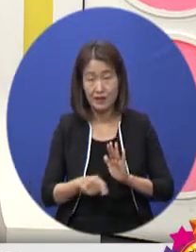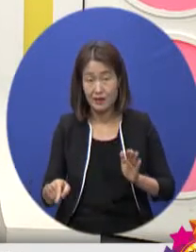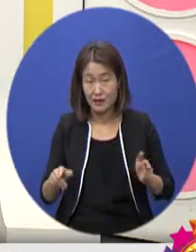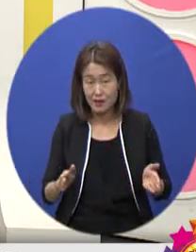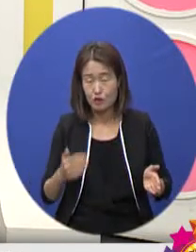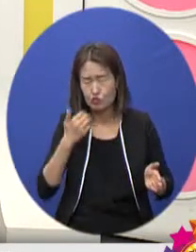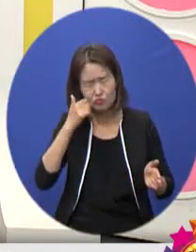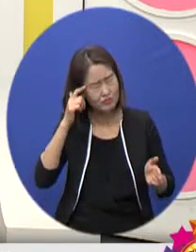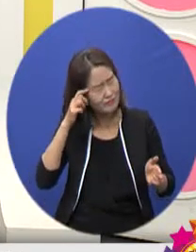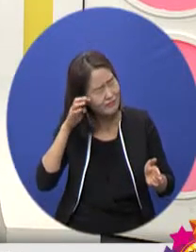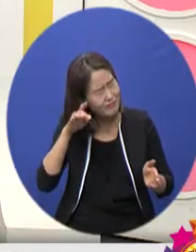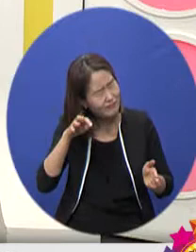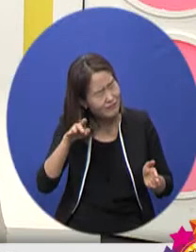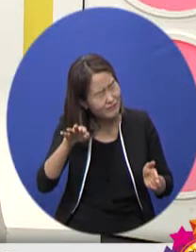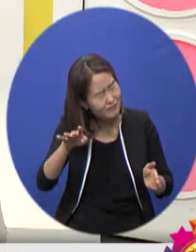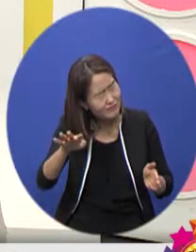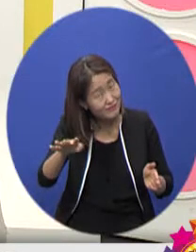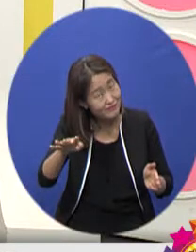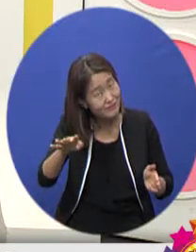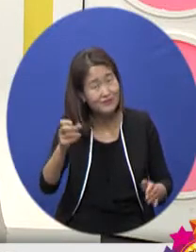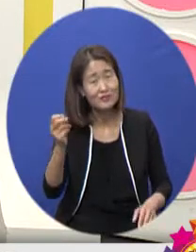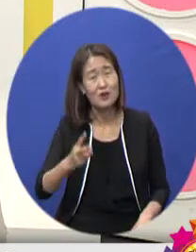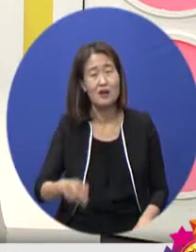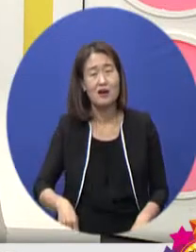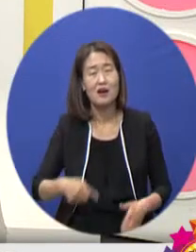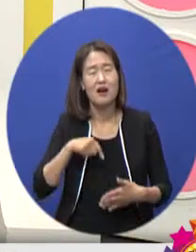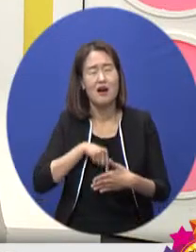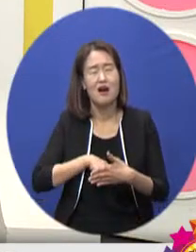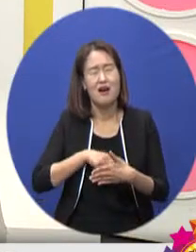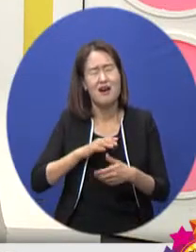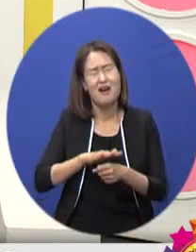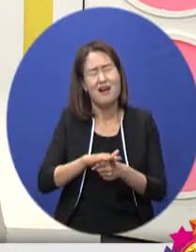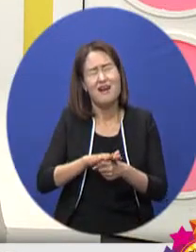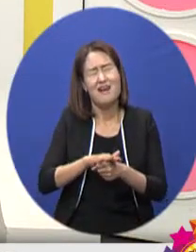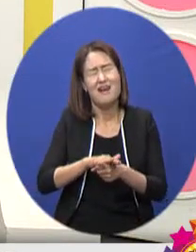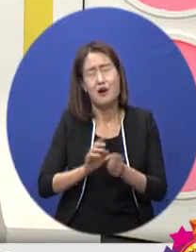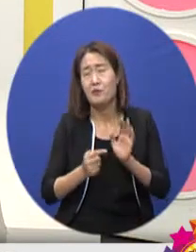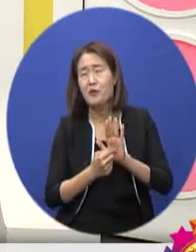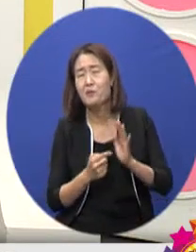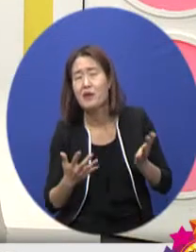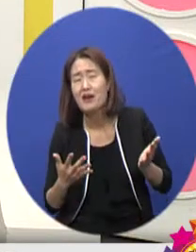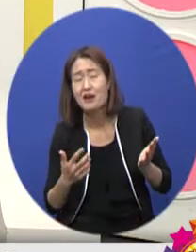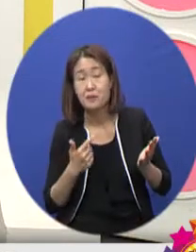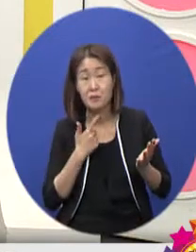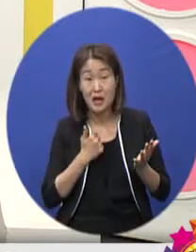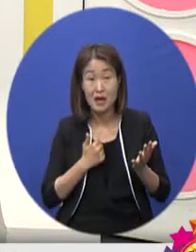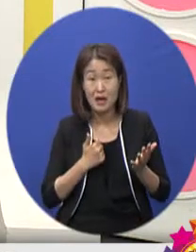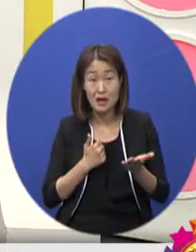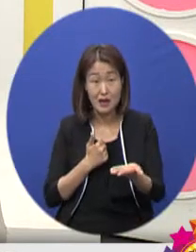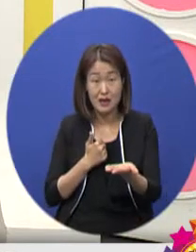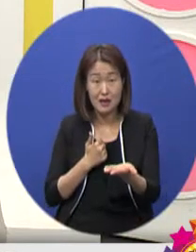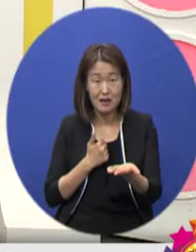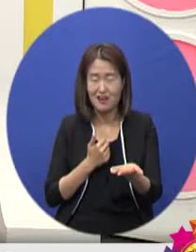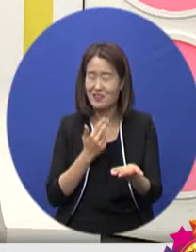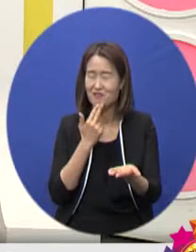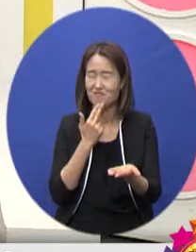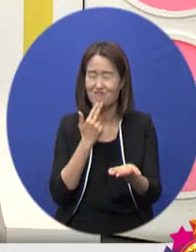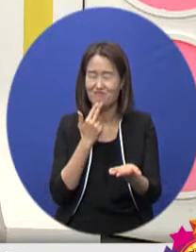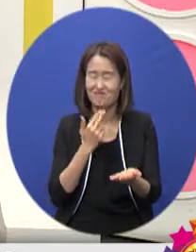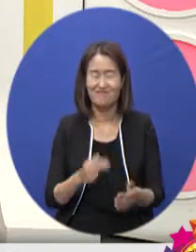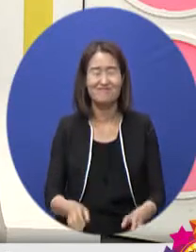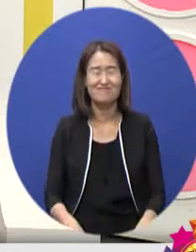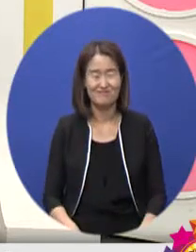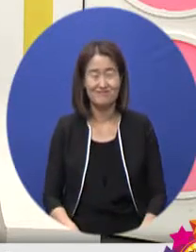그리워하고 막. 그 가슴에선 좋아하는데 표현하지 못하고 그러신 적 있으셨어요?